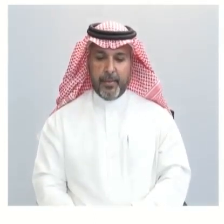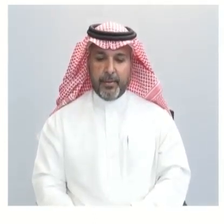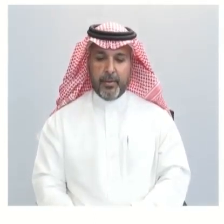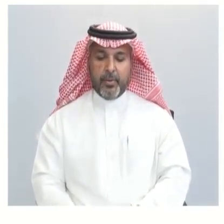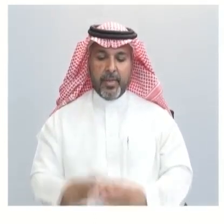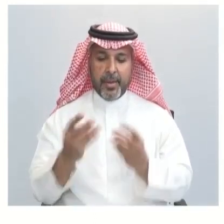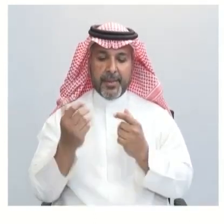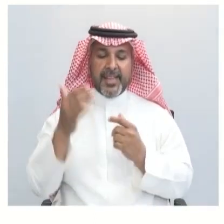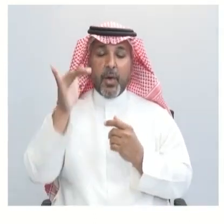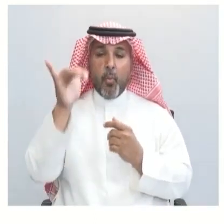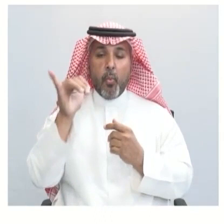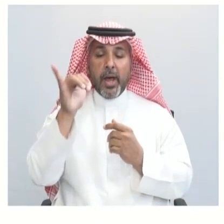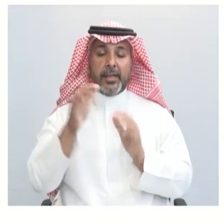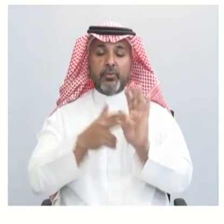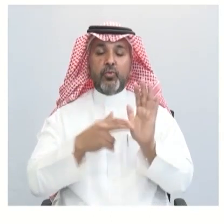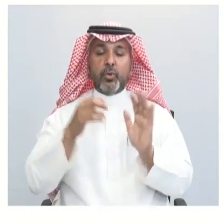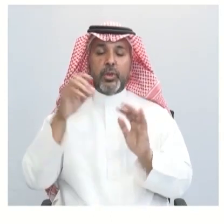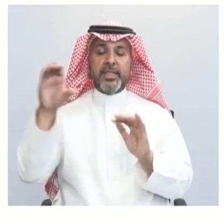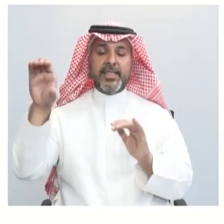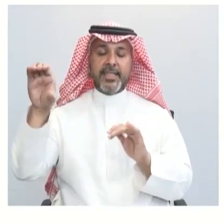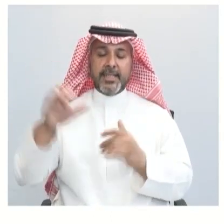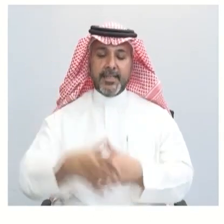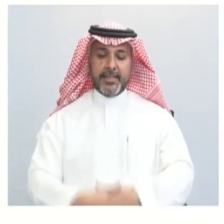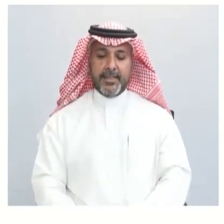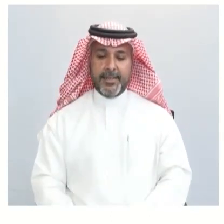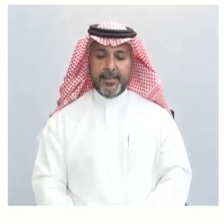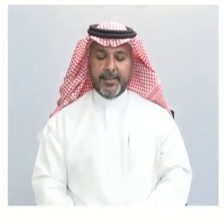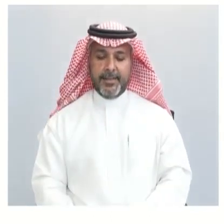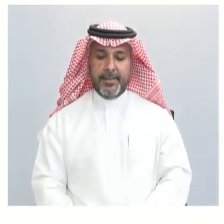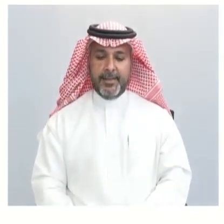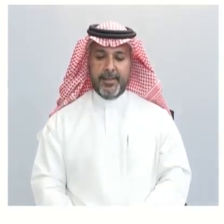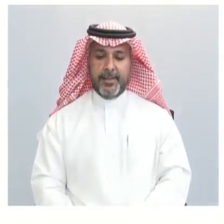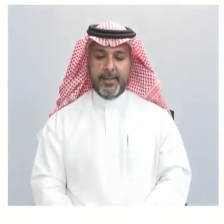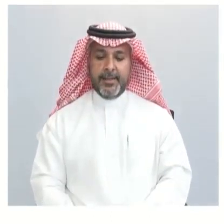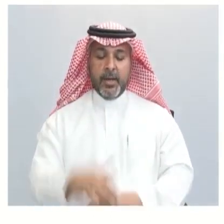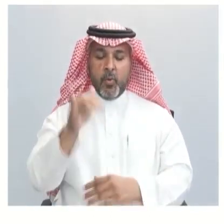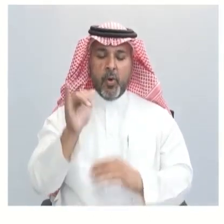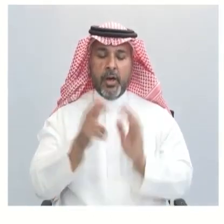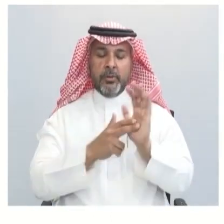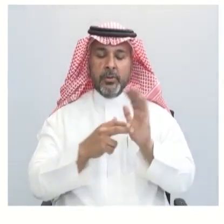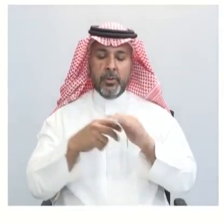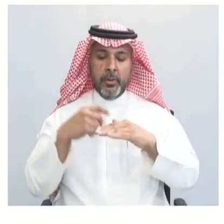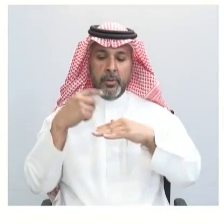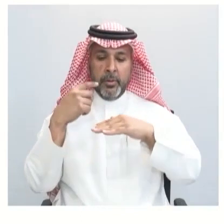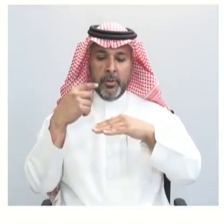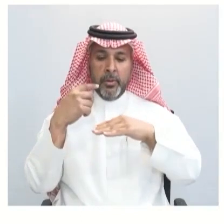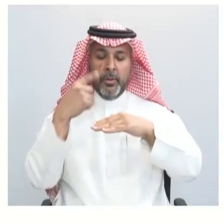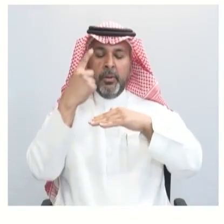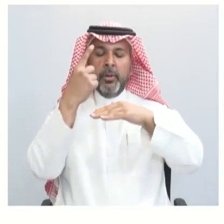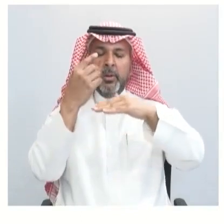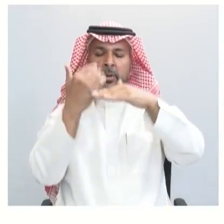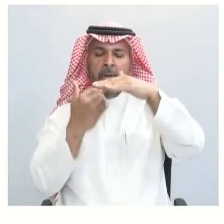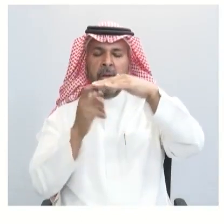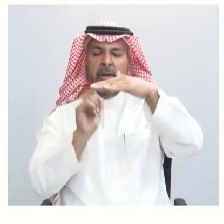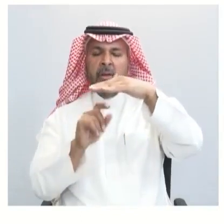واي تساوي س طيب لو جينا شفنا في الداله هذه اللي هي تعريفها وا تساوي واحد على اكس ناقص 2 زائد